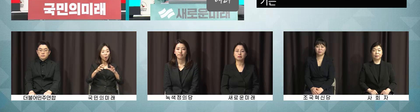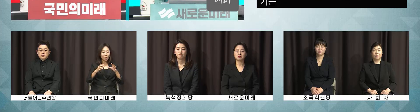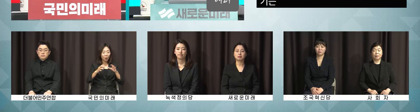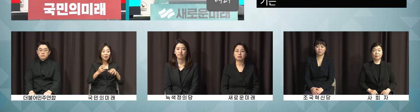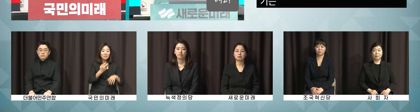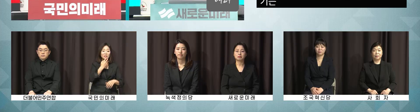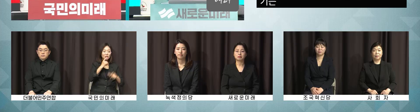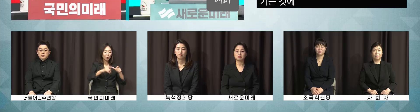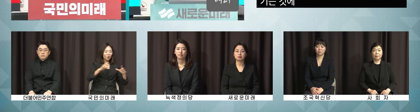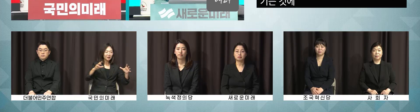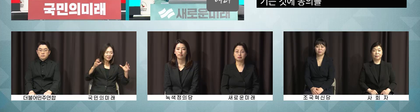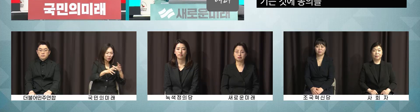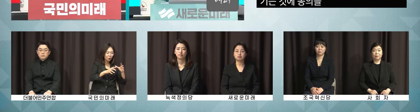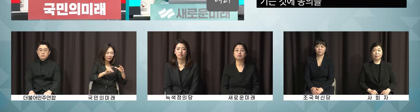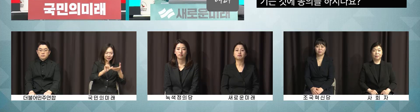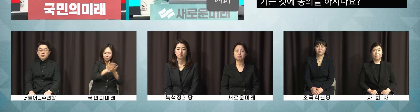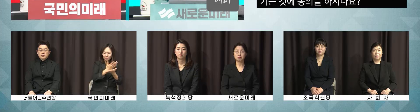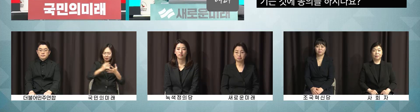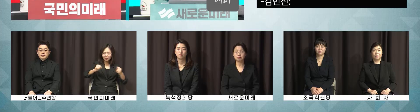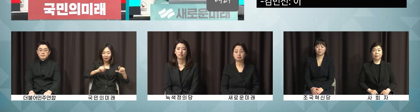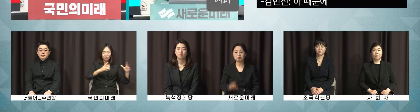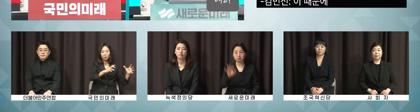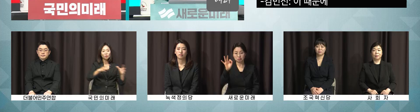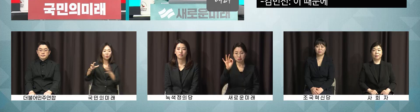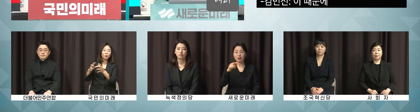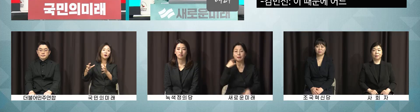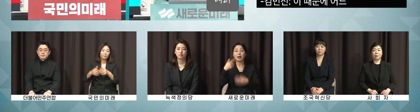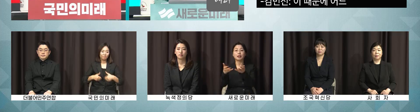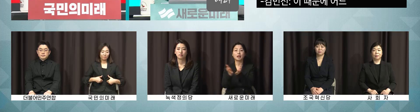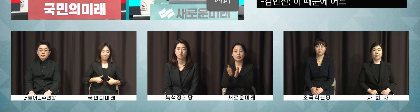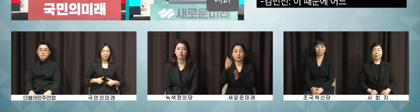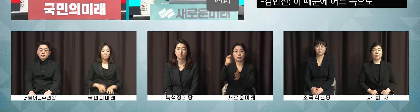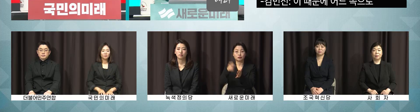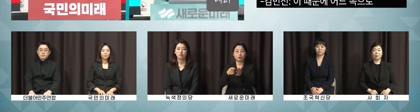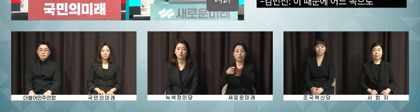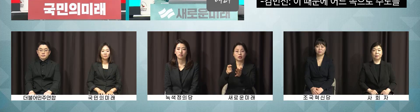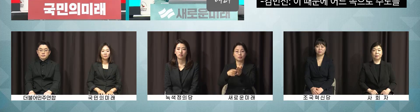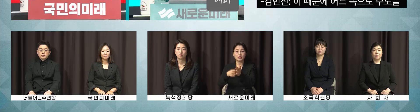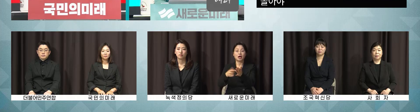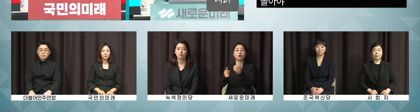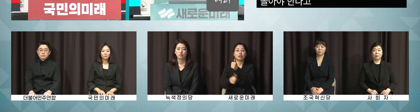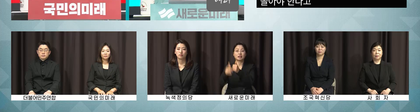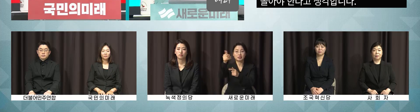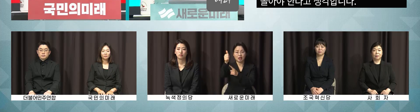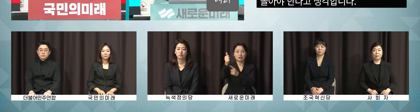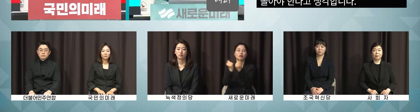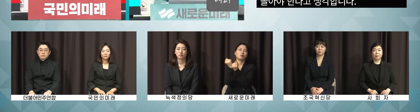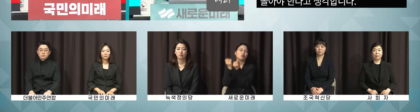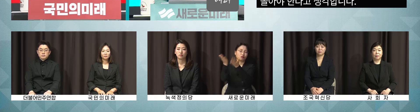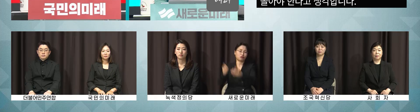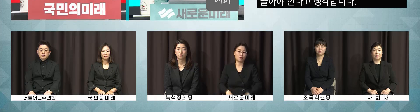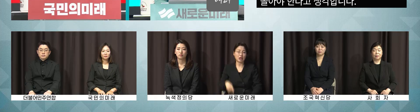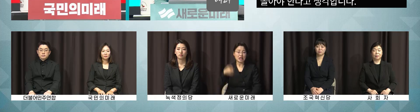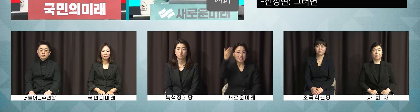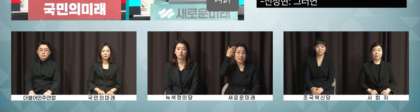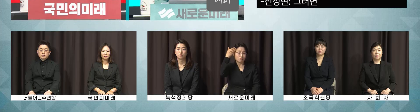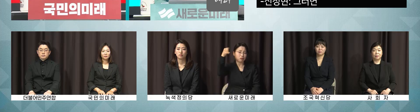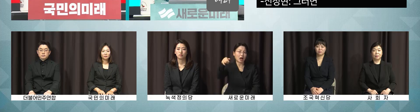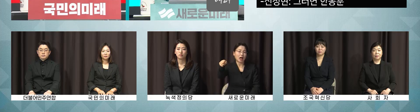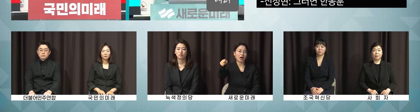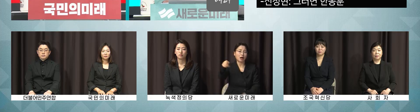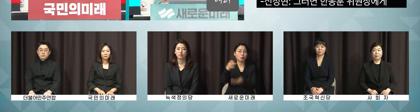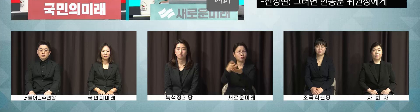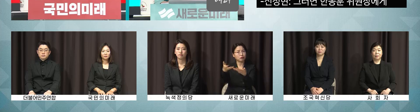수도를 한쪽으로 몰아야지 된다 이렇게 생각합니다. 그렇다면 한동훈 위원장께 정확히 설명해 주십시오. 이런 기본적인 상식조차 모르는데